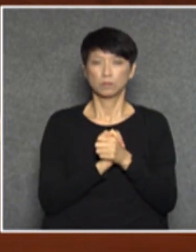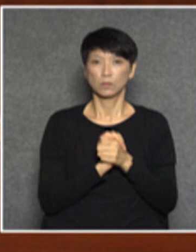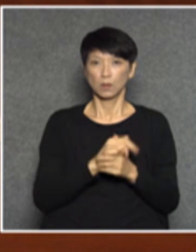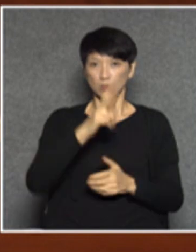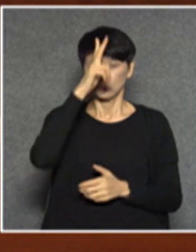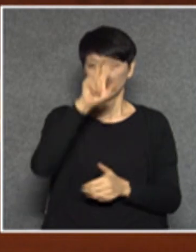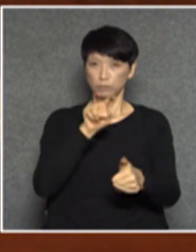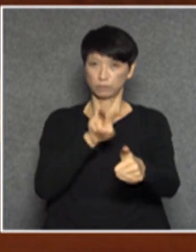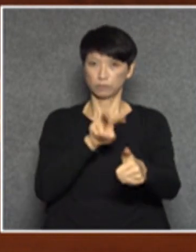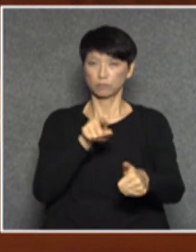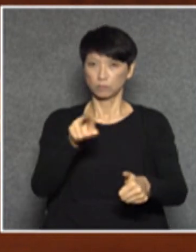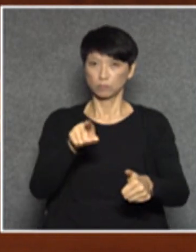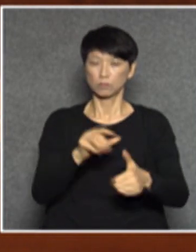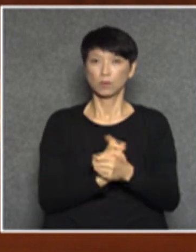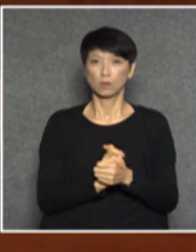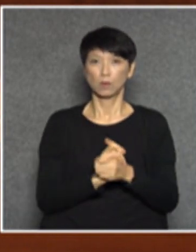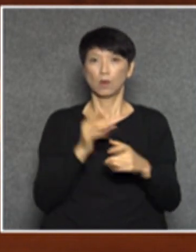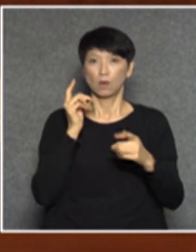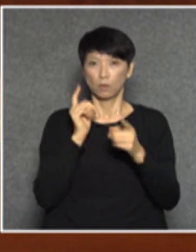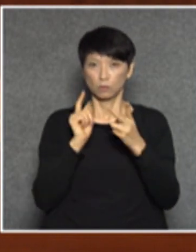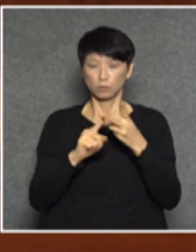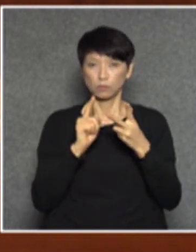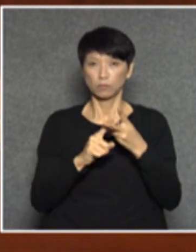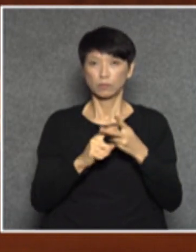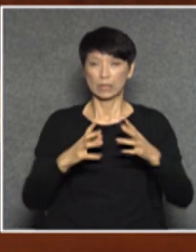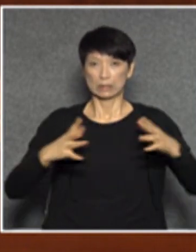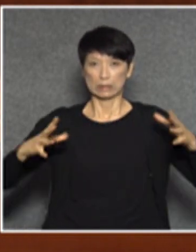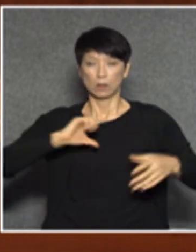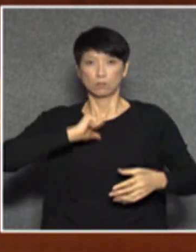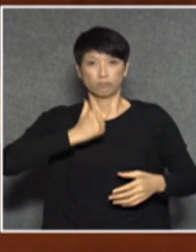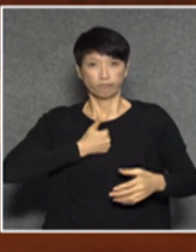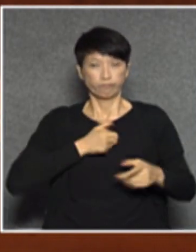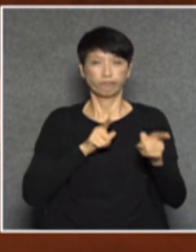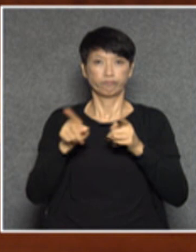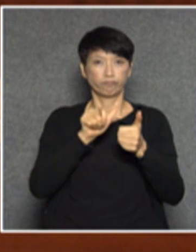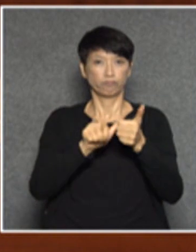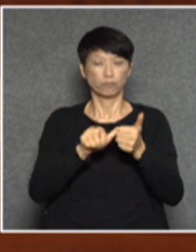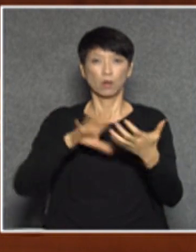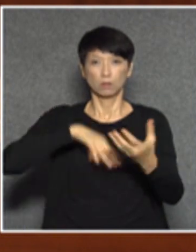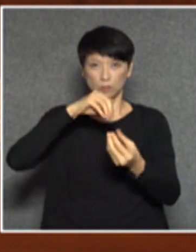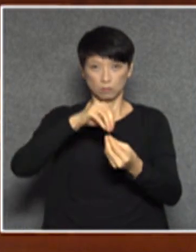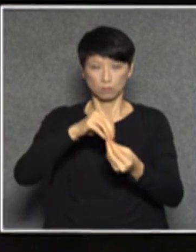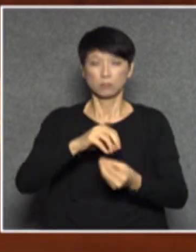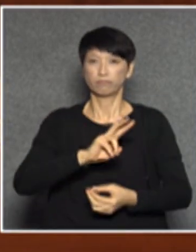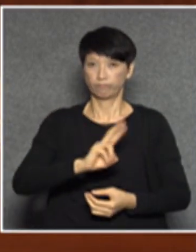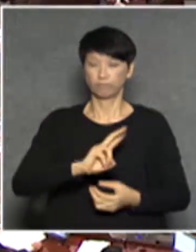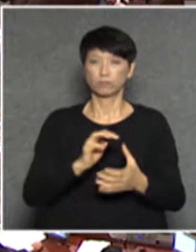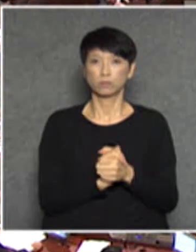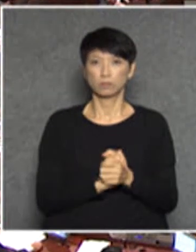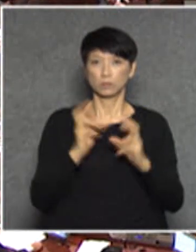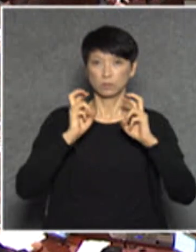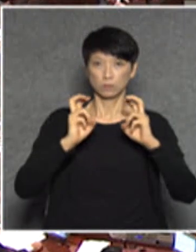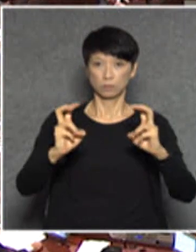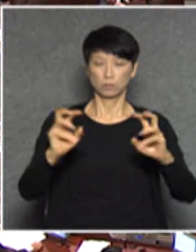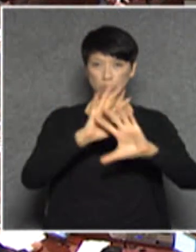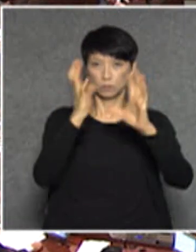政府，或者作為港鐵的大股東呢，我們都是十分之關心的。港鐵那個整體的服務